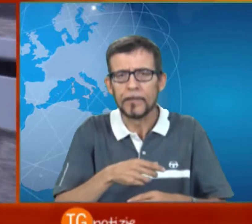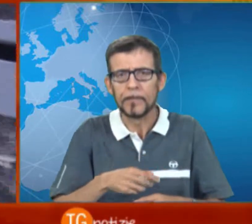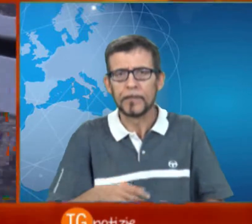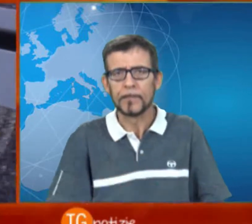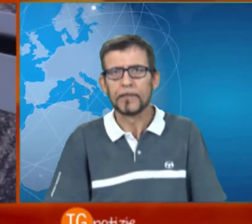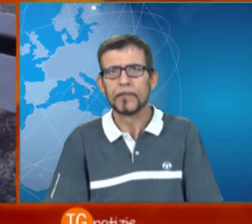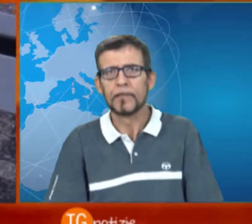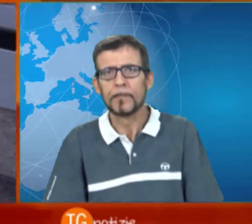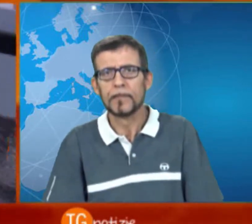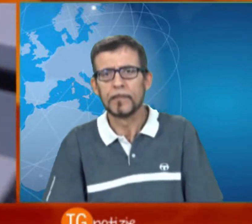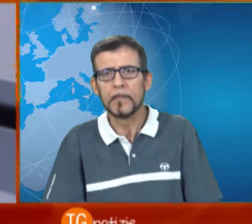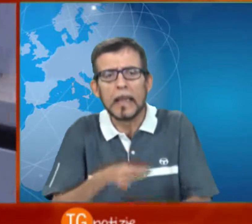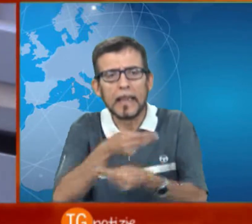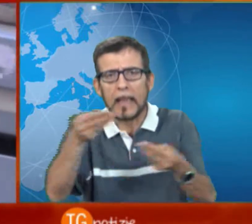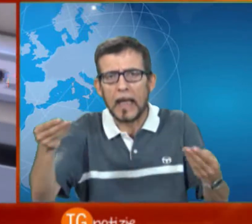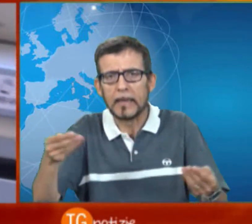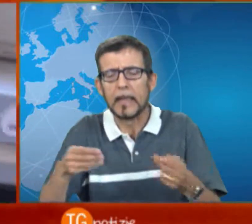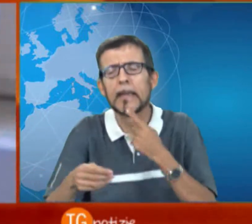stata praticamente